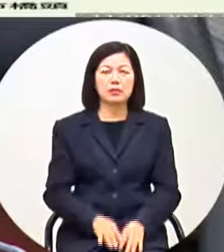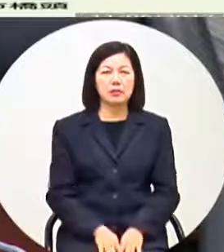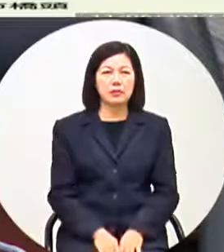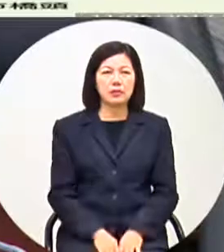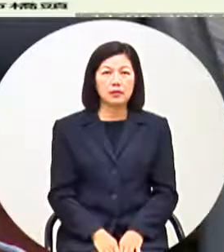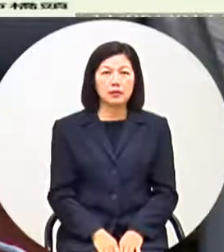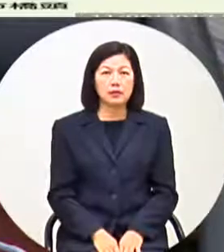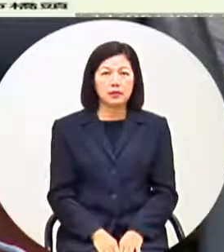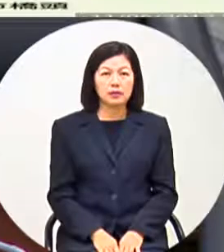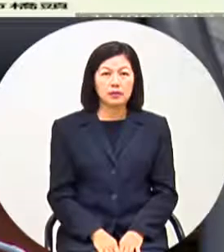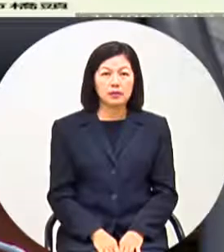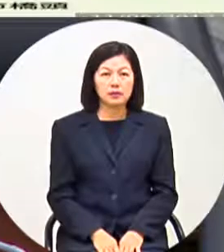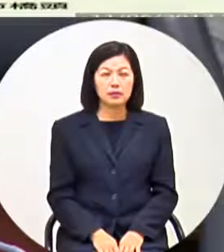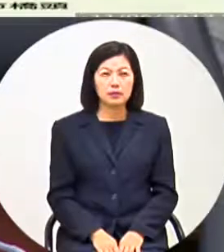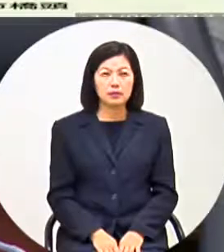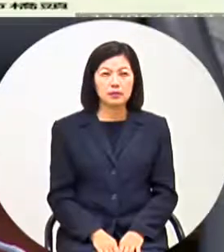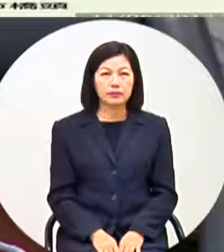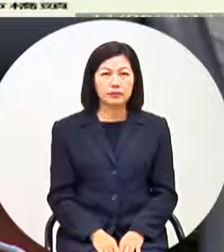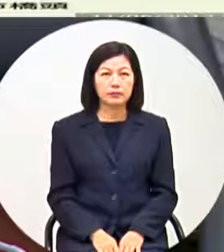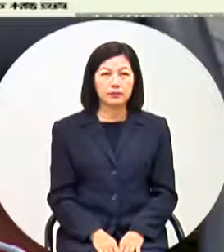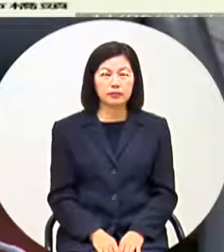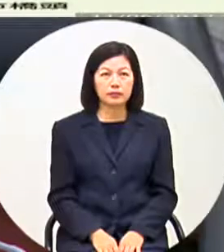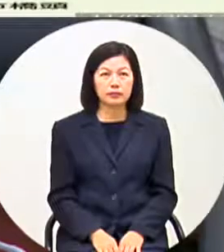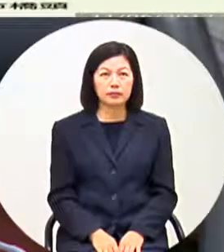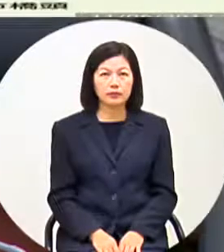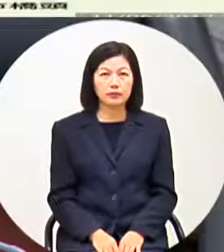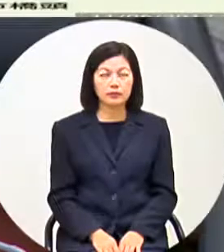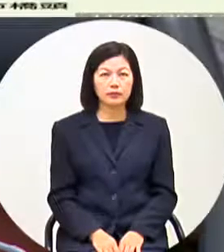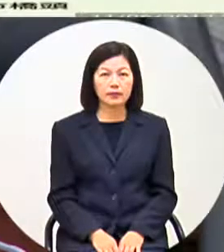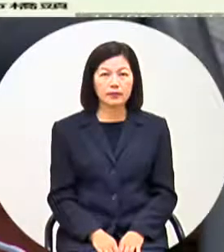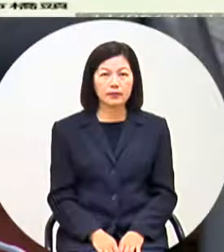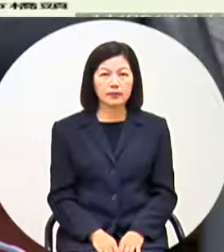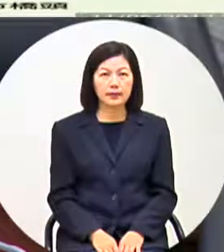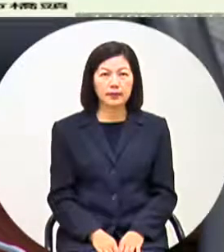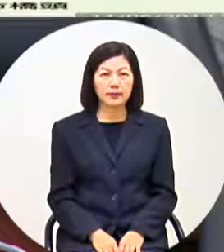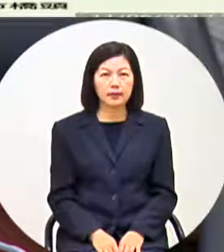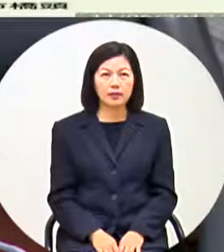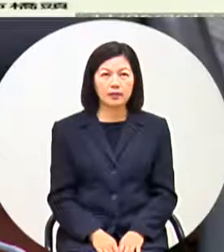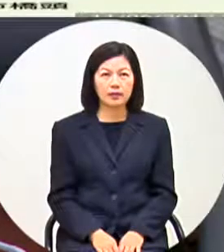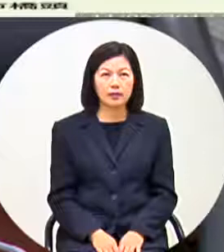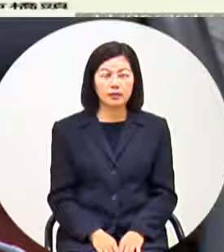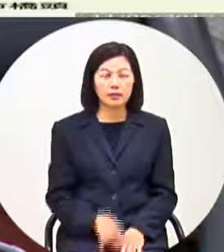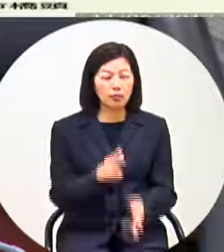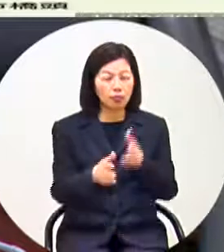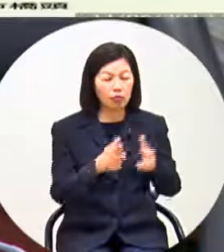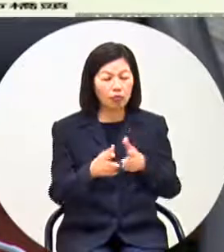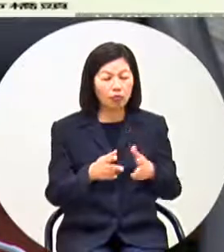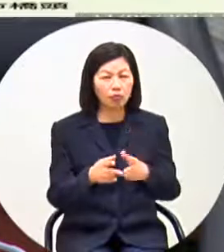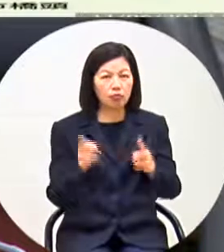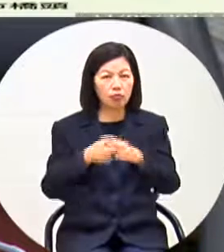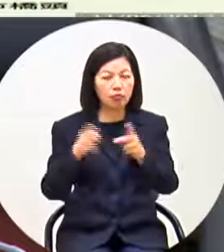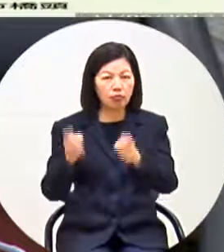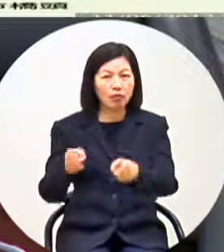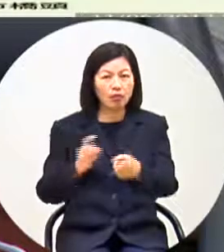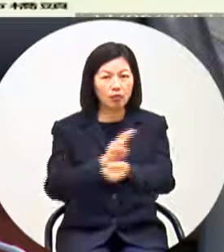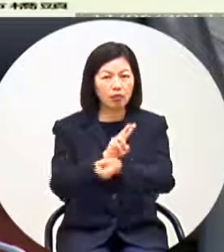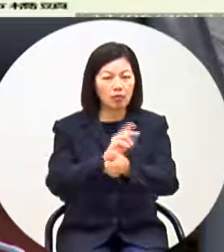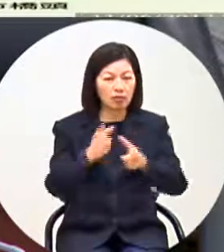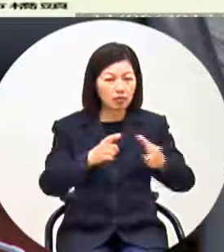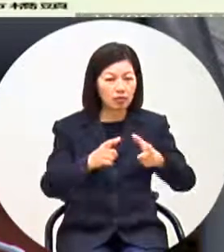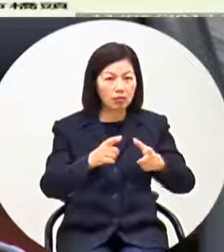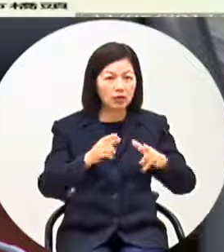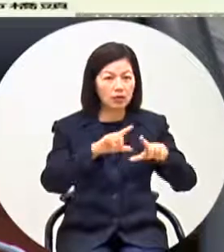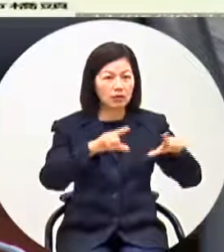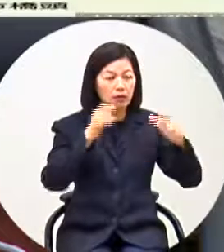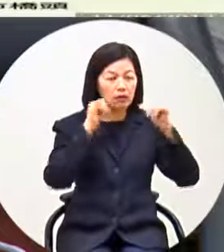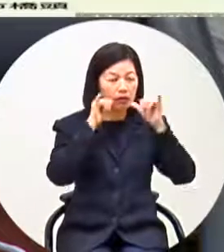工厂林地的哦，小港还是林园、大寮，它也是在80以下嘛。